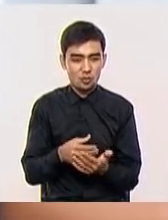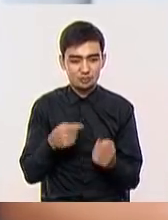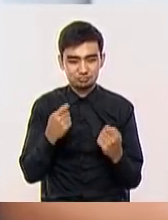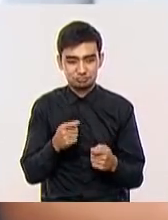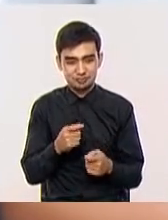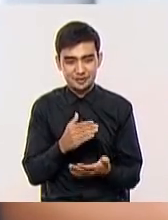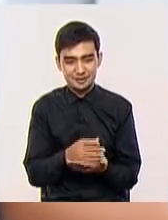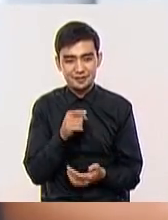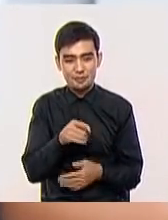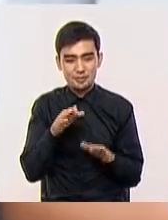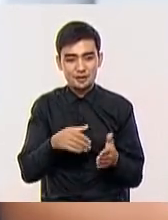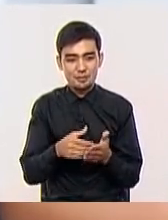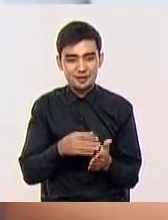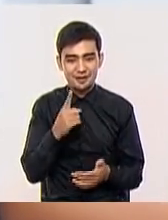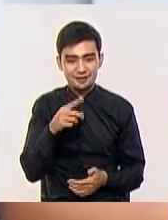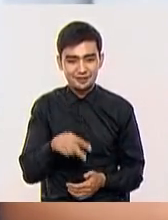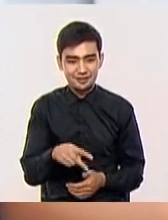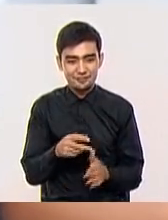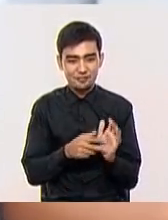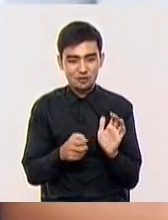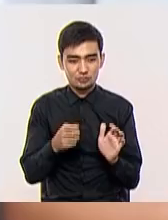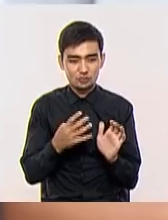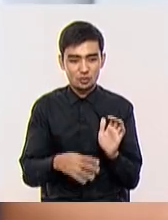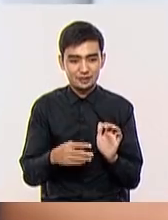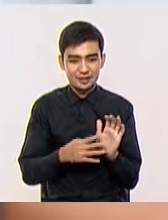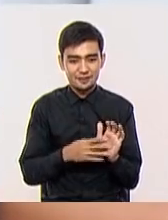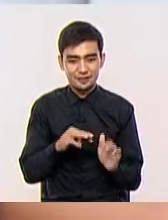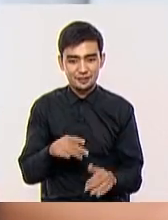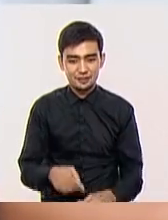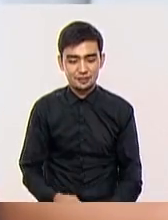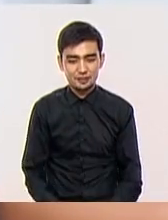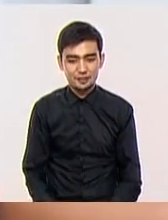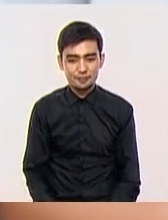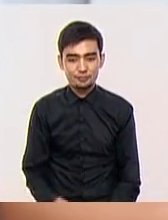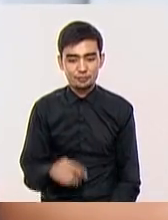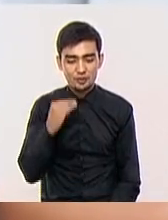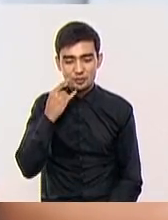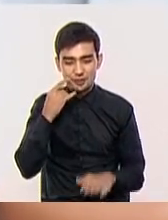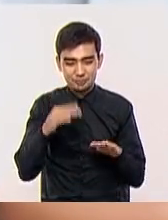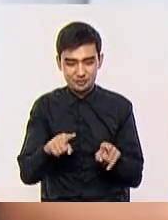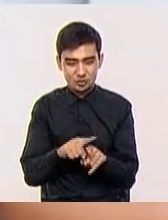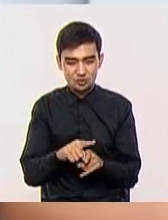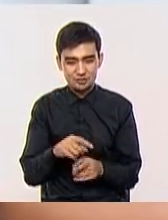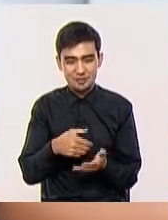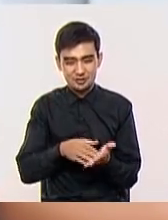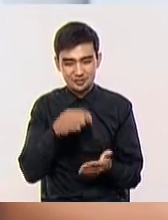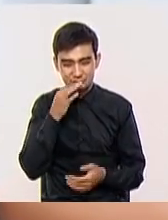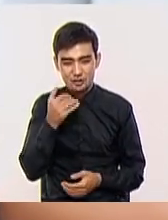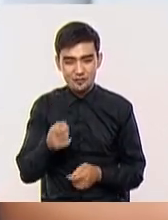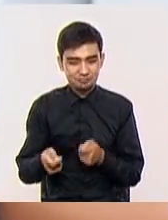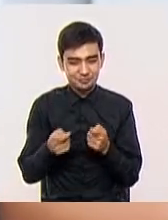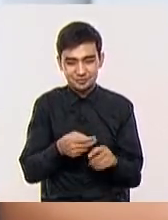сатылып жатыр. Онда майдың 1 литрі 849 теңге. Ал Петропавлға күнбағыс майын тасымалдаушылардың